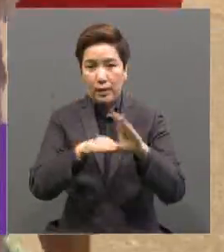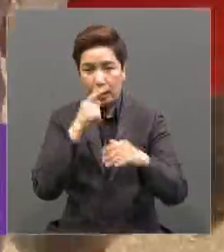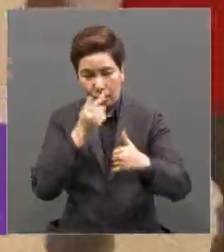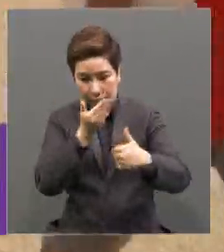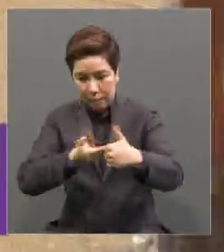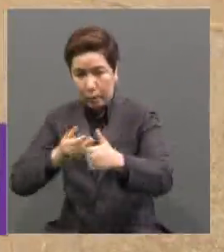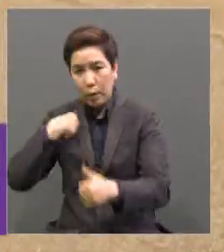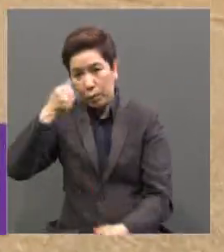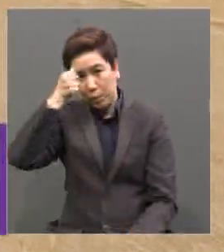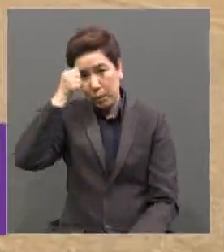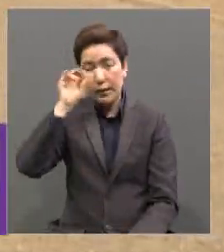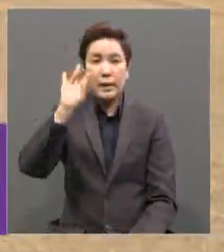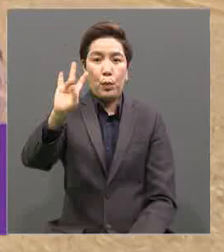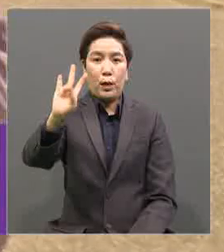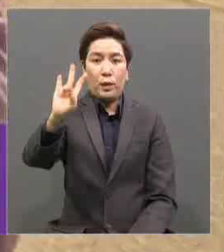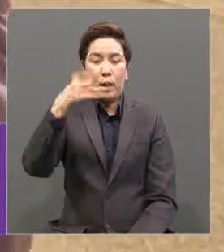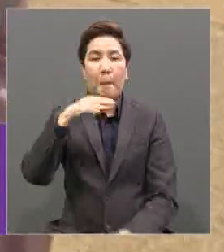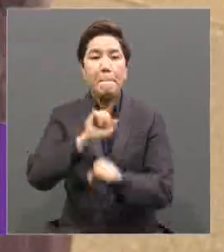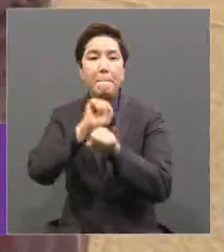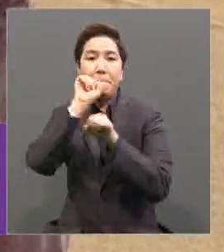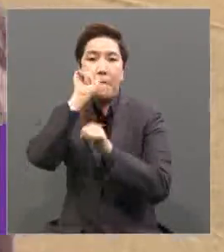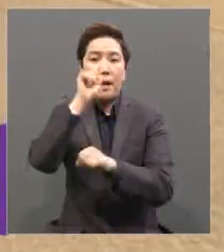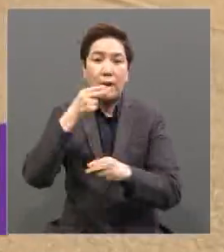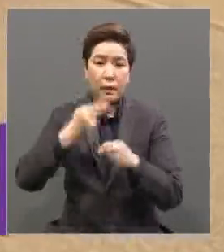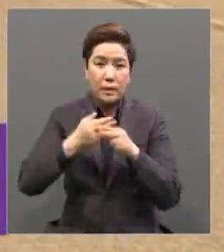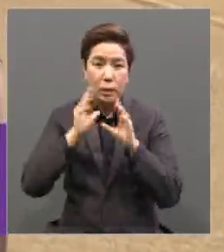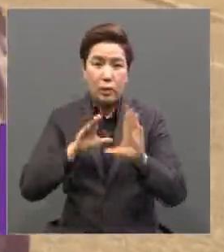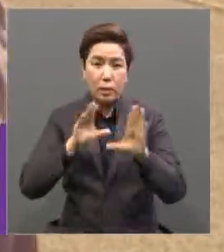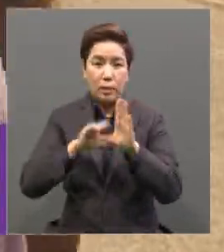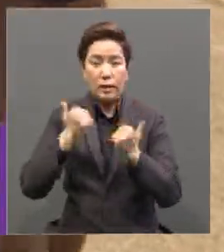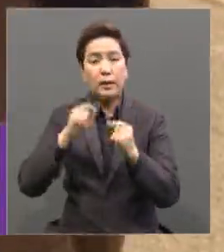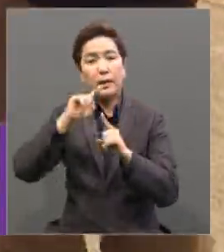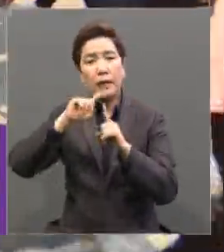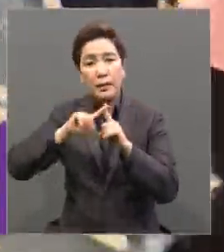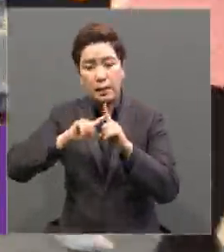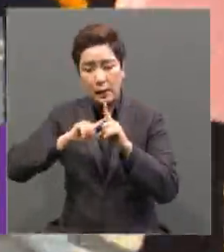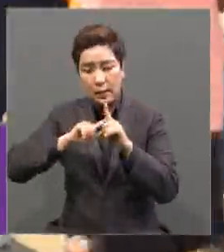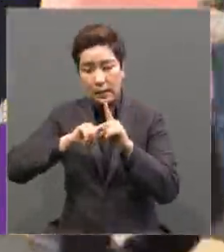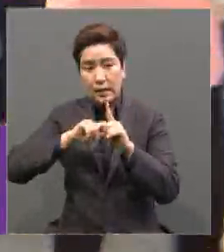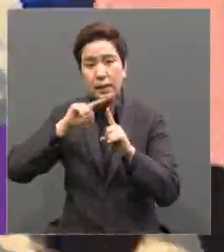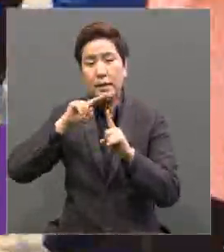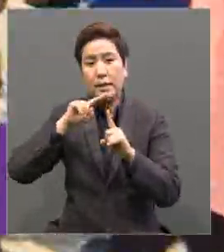ามเป็นเวลา7วันด้วยกันก่อนจะประกาศรายชื่อผู้สมัครในวันที่14เมษายนตาม